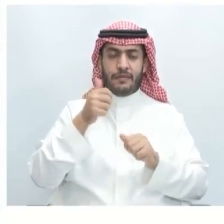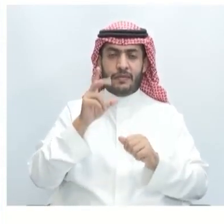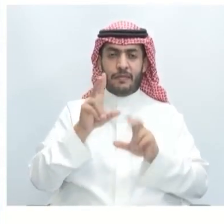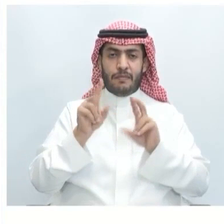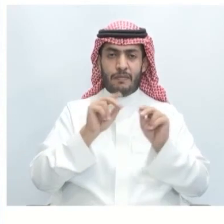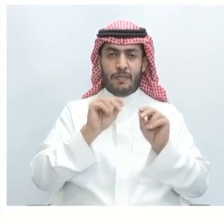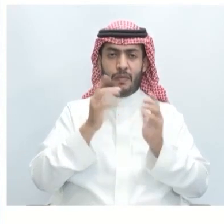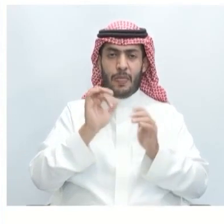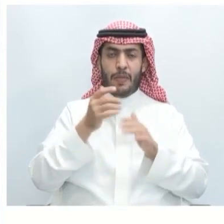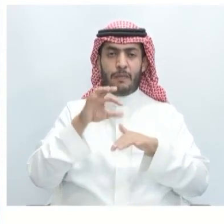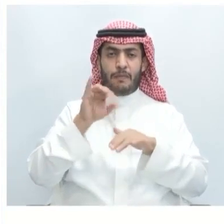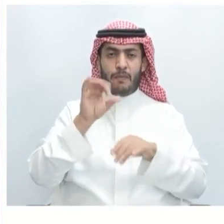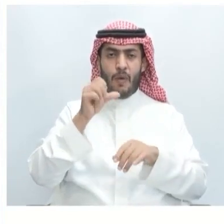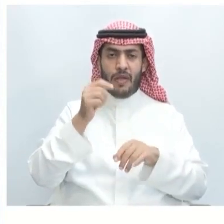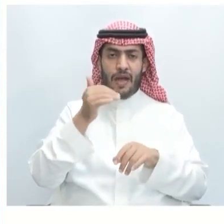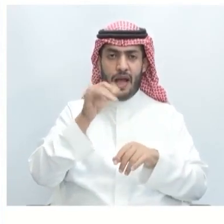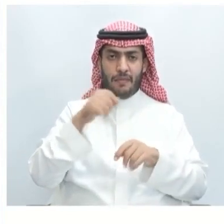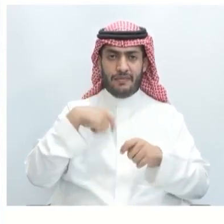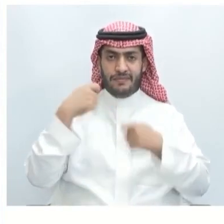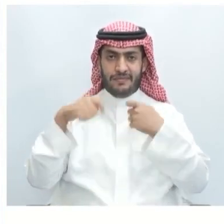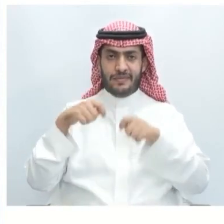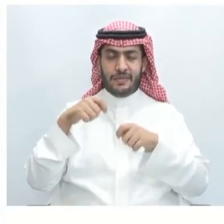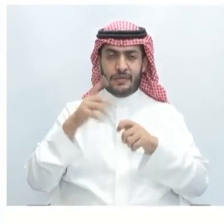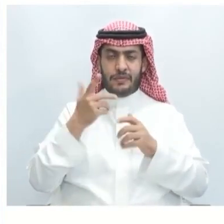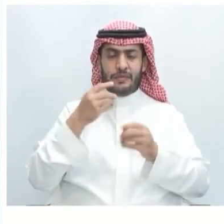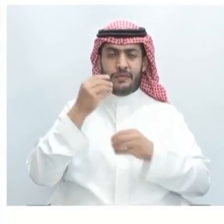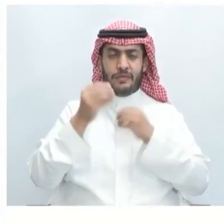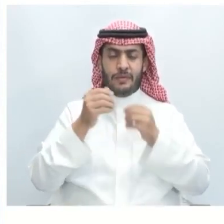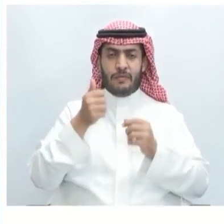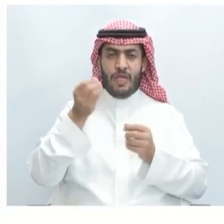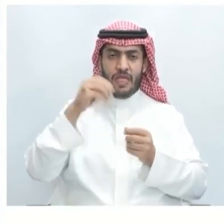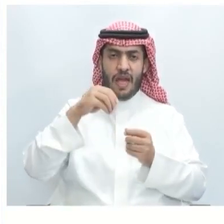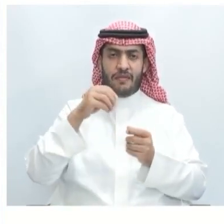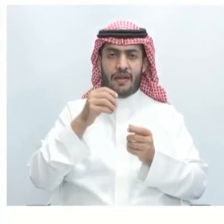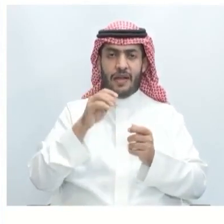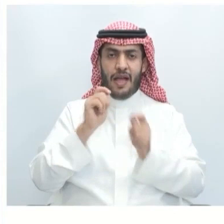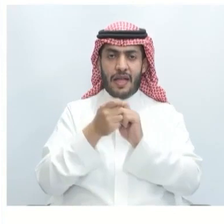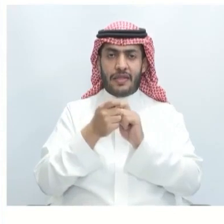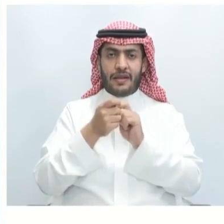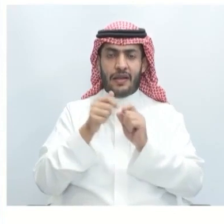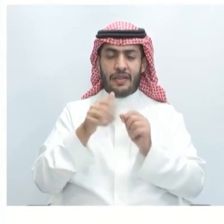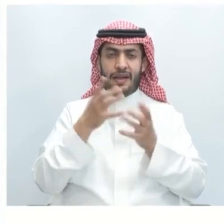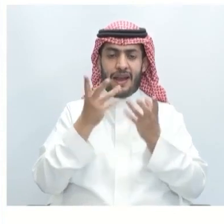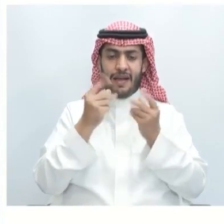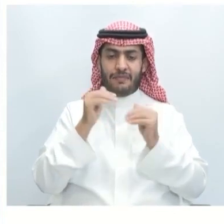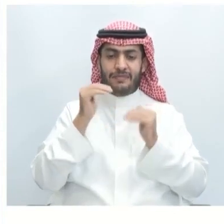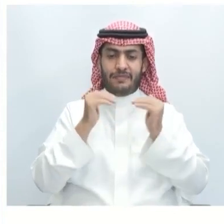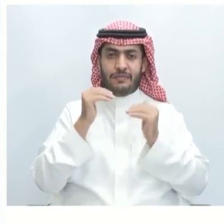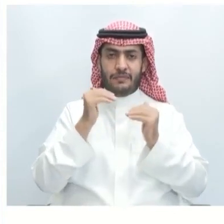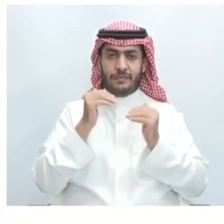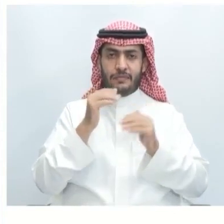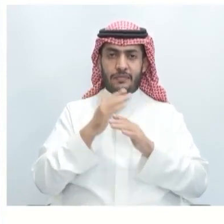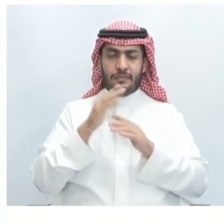مثلا كميه المواد الخام التي يشتريها فبالتالي يغير عليها يضيف ي عدل يغير هذه الارقام